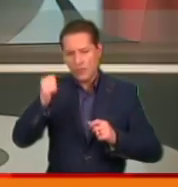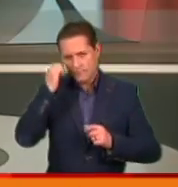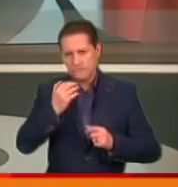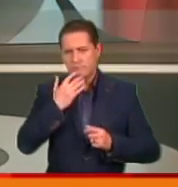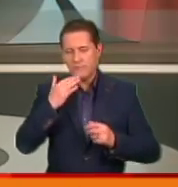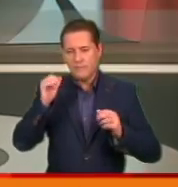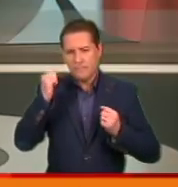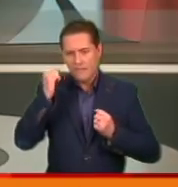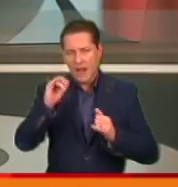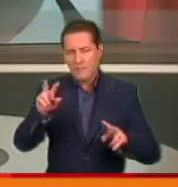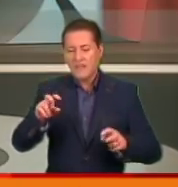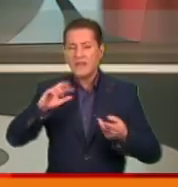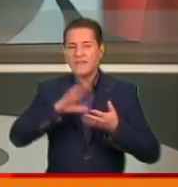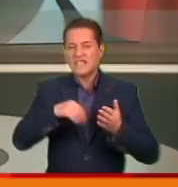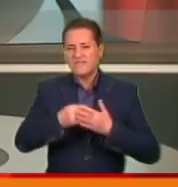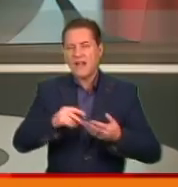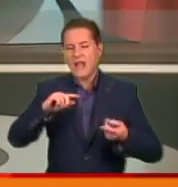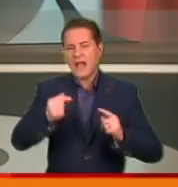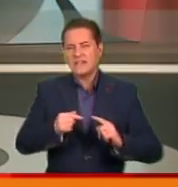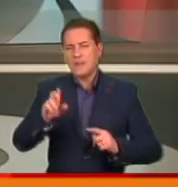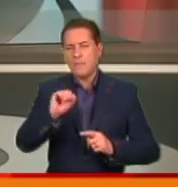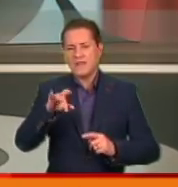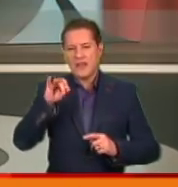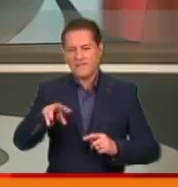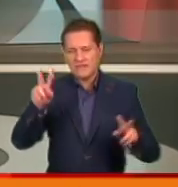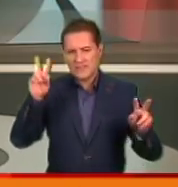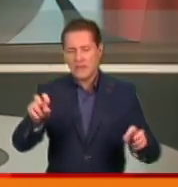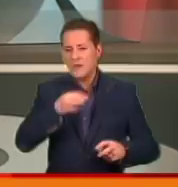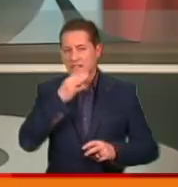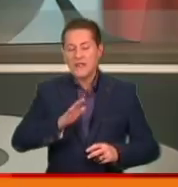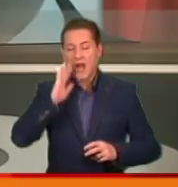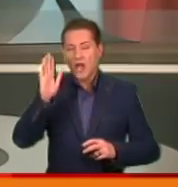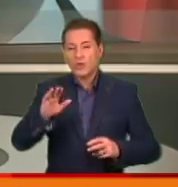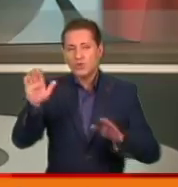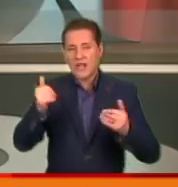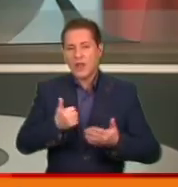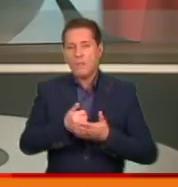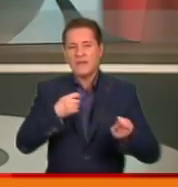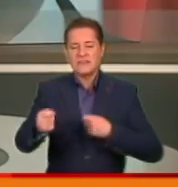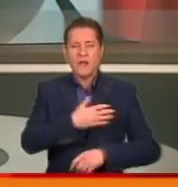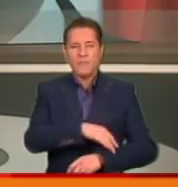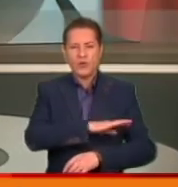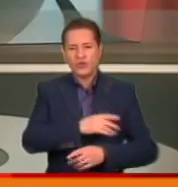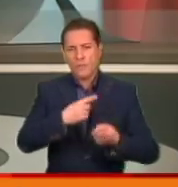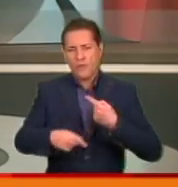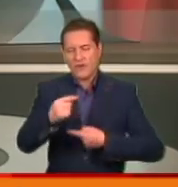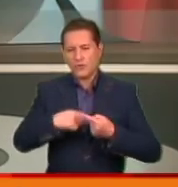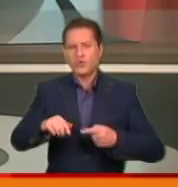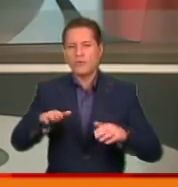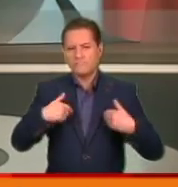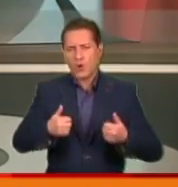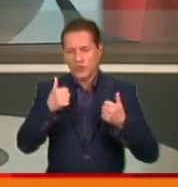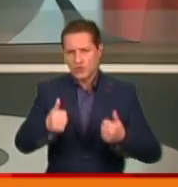назвати антибандерівським. Ще зранку українські депутати закликали президента Польщі повернутися до конструктивного